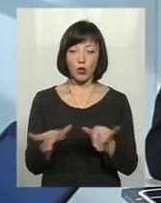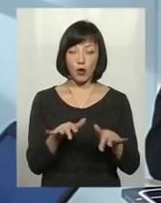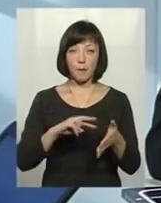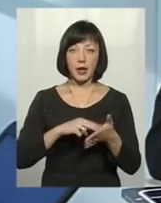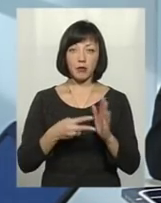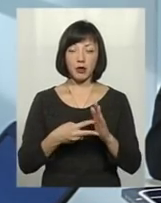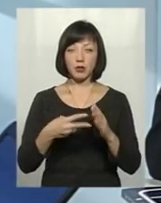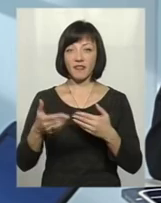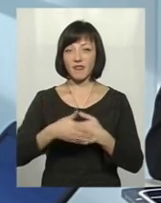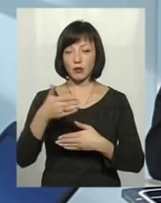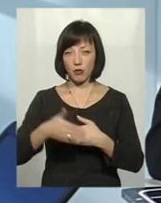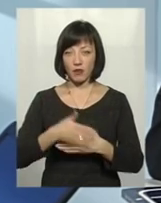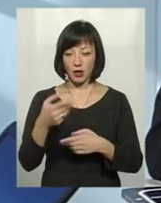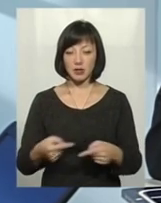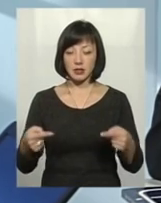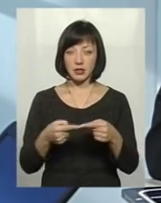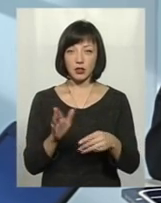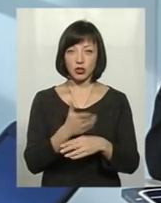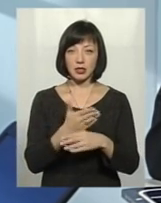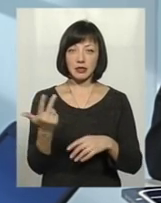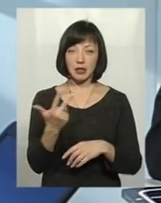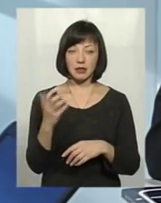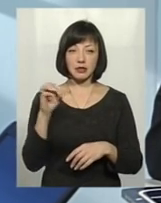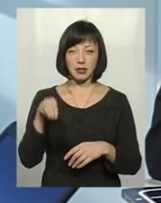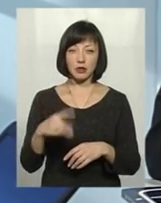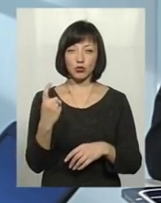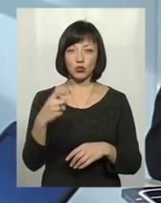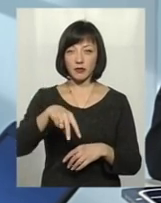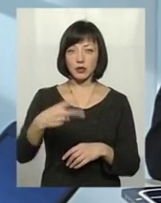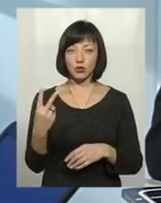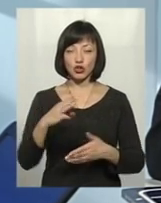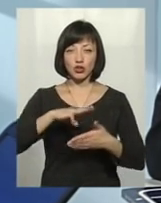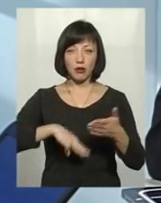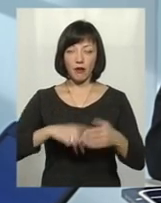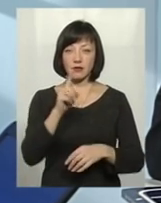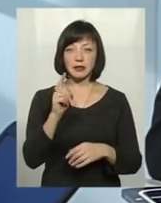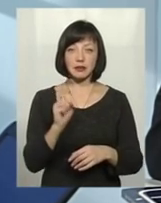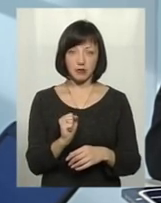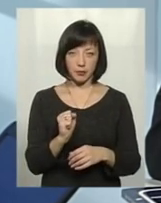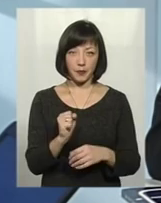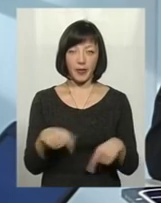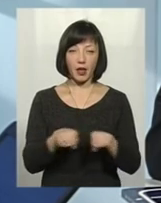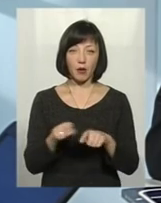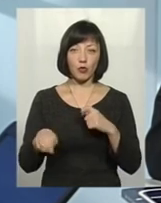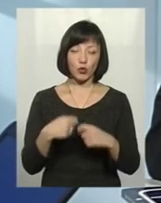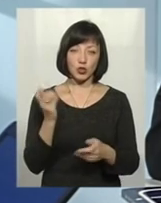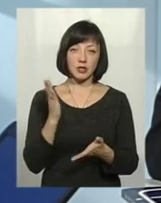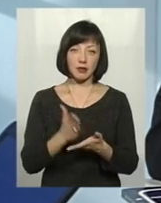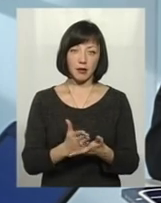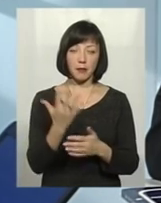передбачена відповідальність згідно частини 3 статті 122, штраф за таке порушення